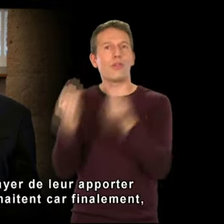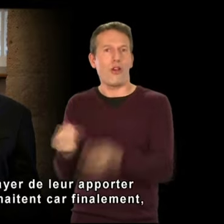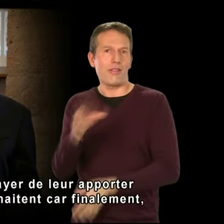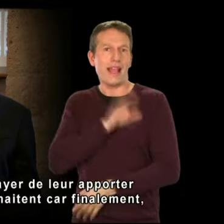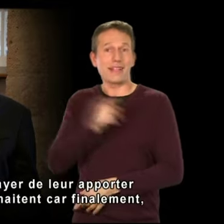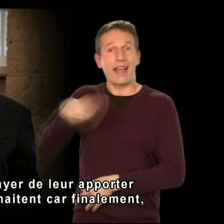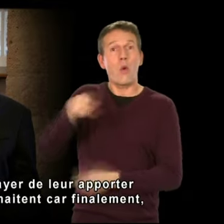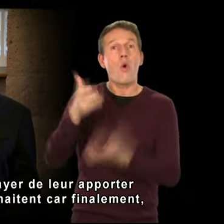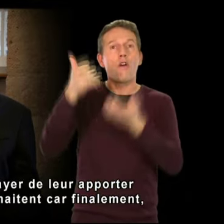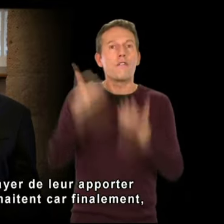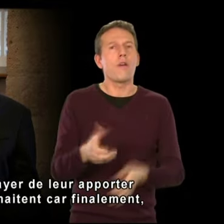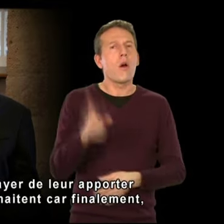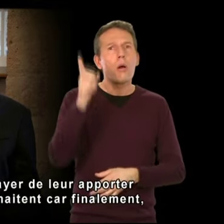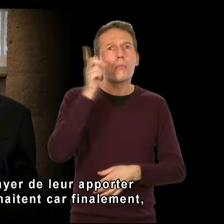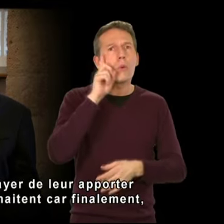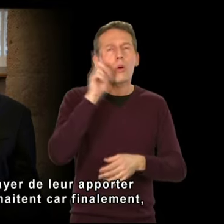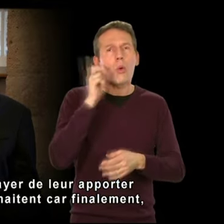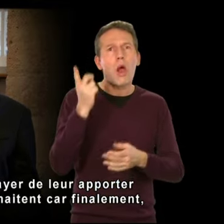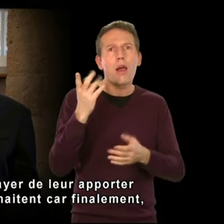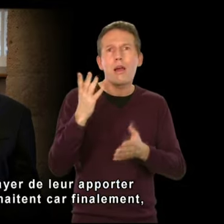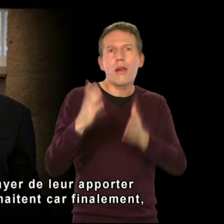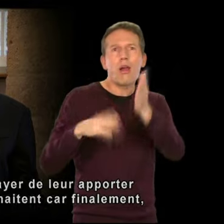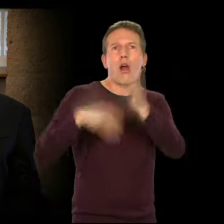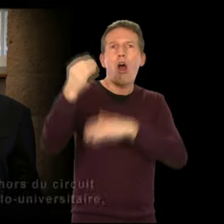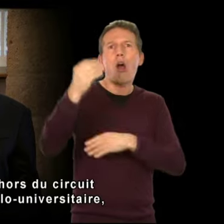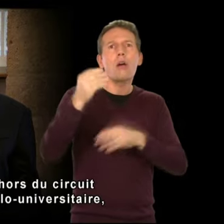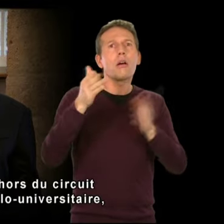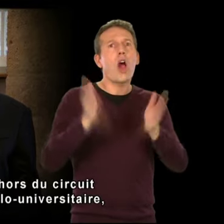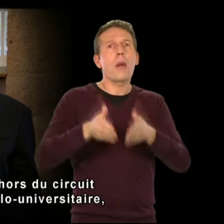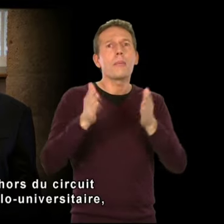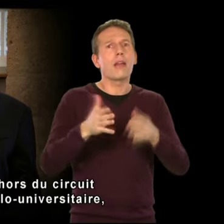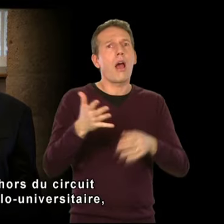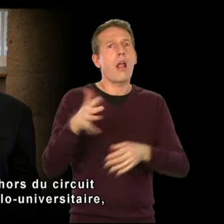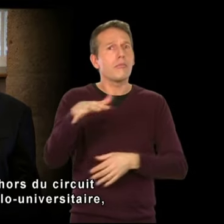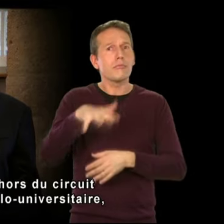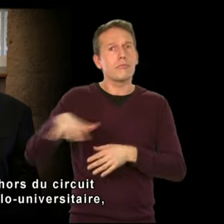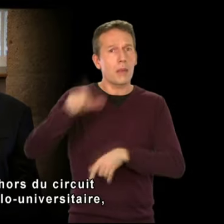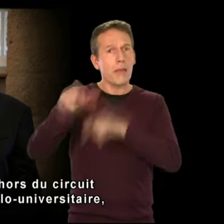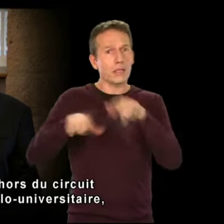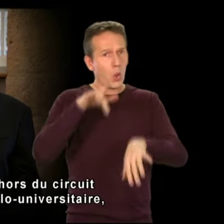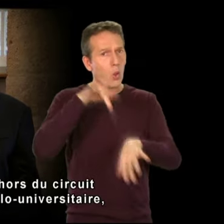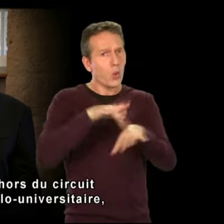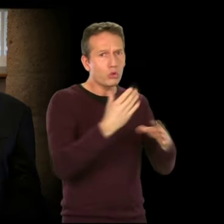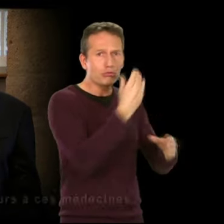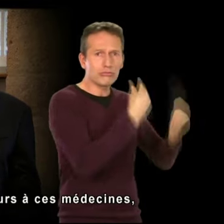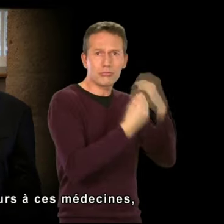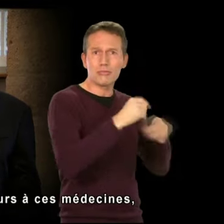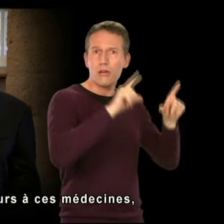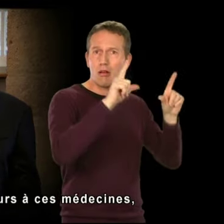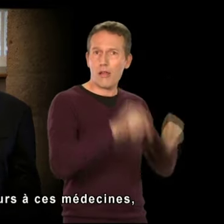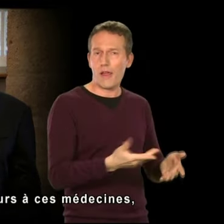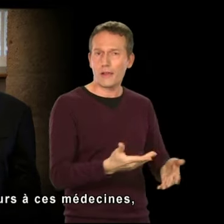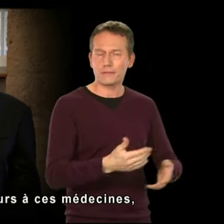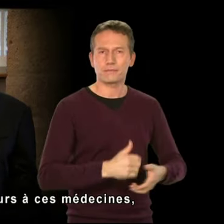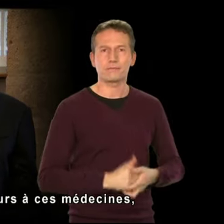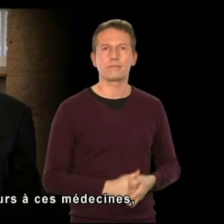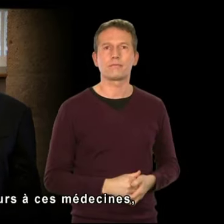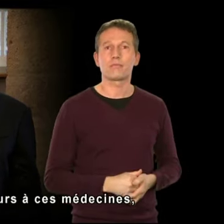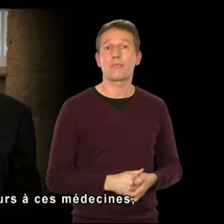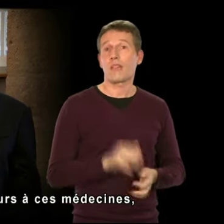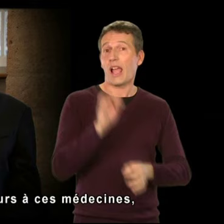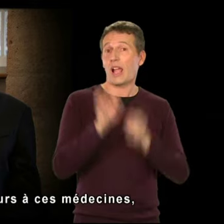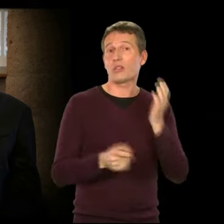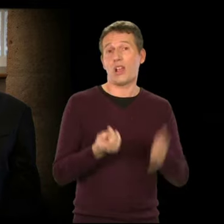C'est d'essayer de leur apporter ce qu'ils souhaitent, car finalement, en dehors du circuit hospitalo-universitaire, ils ont recours à